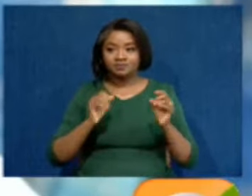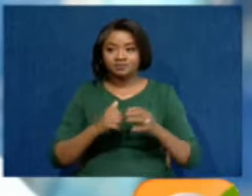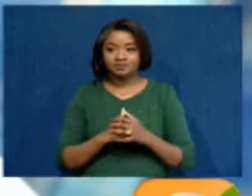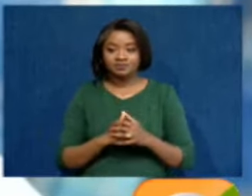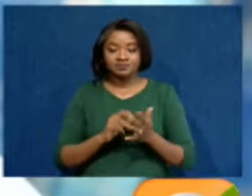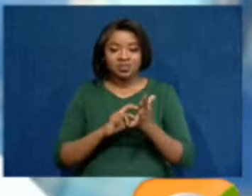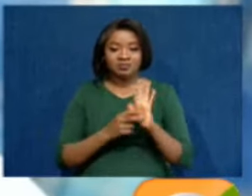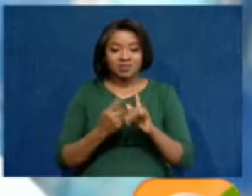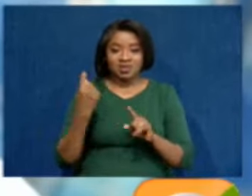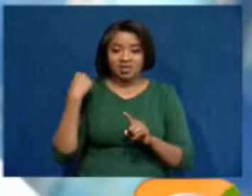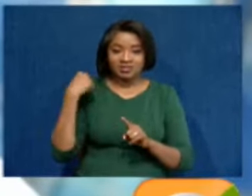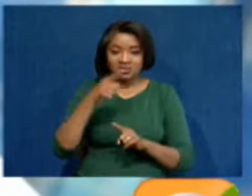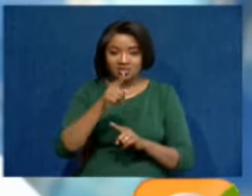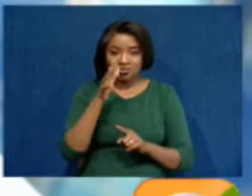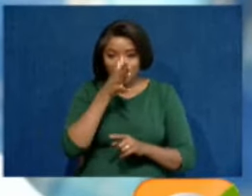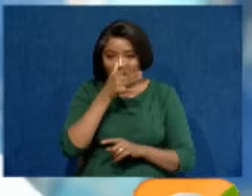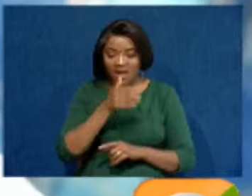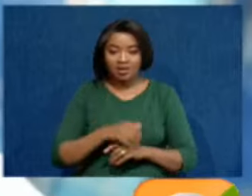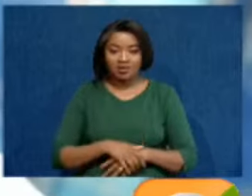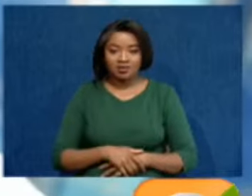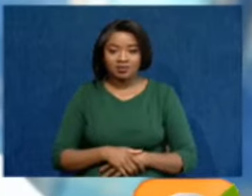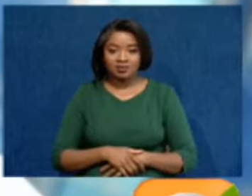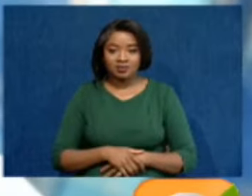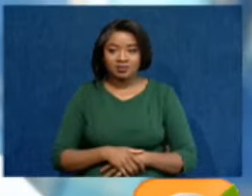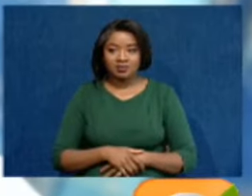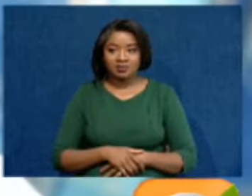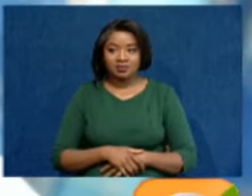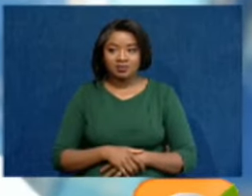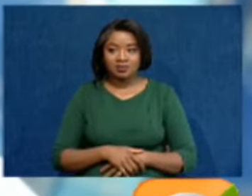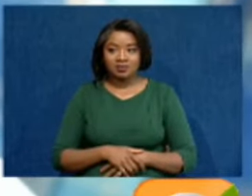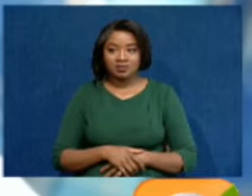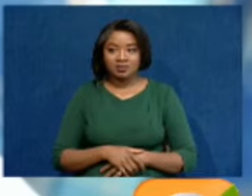ulidanganya kwa kinywa chako. Haukuwahi kalia